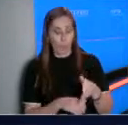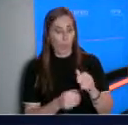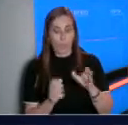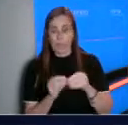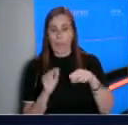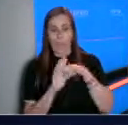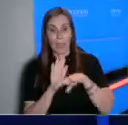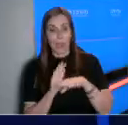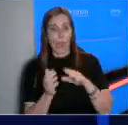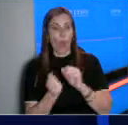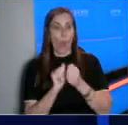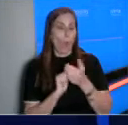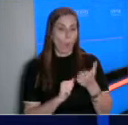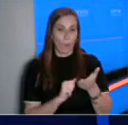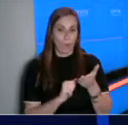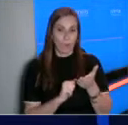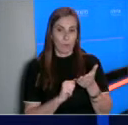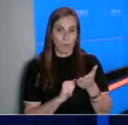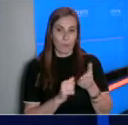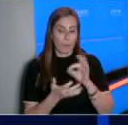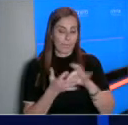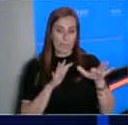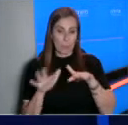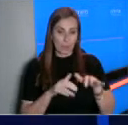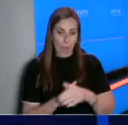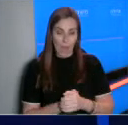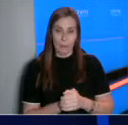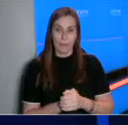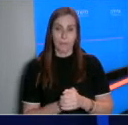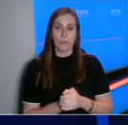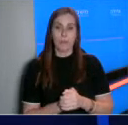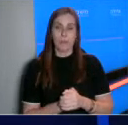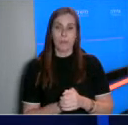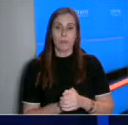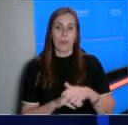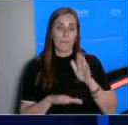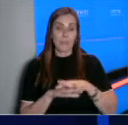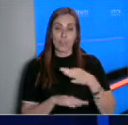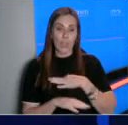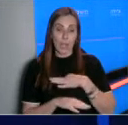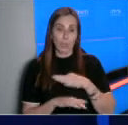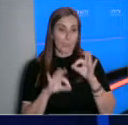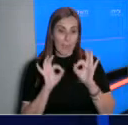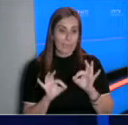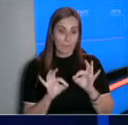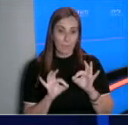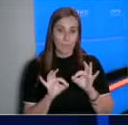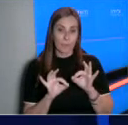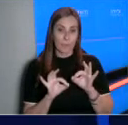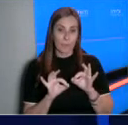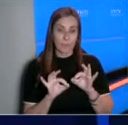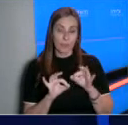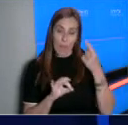באמצעות חקיקה, ובין אם במשרד הממשלה. והתפקיד שלנו בעצם,